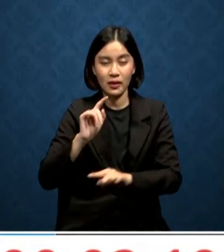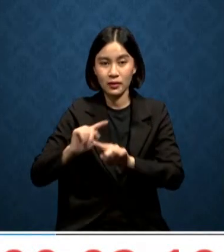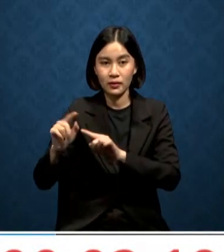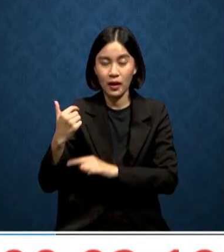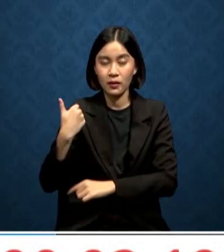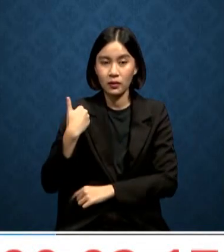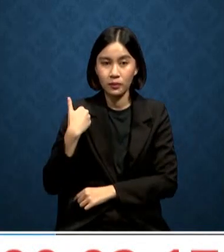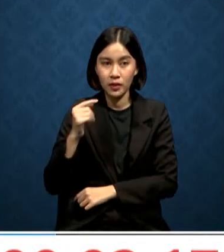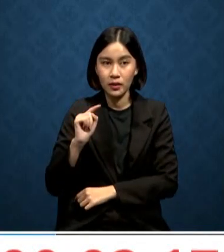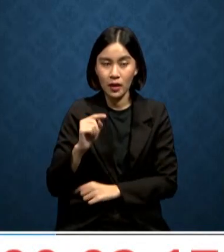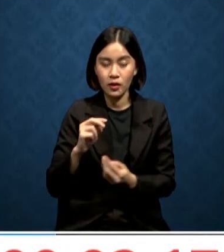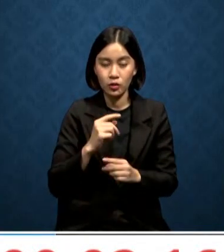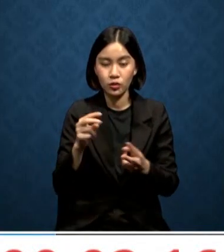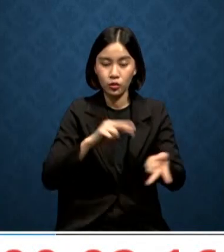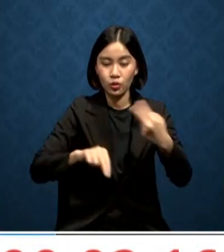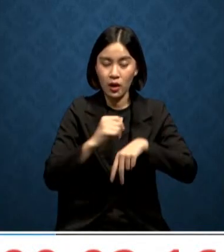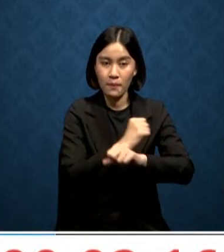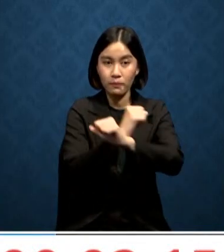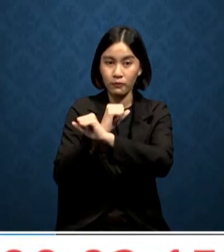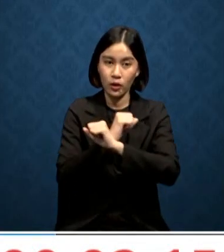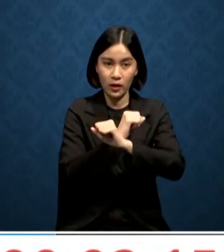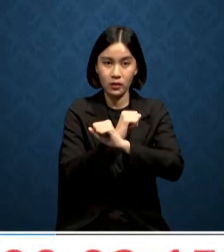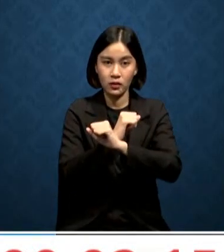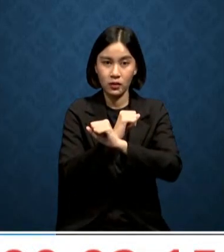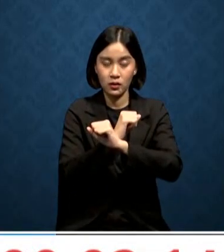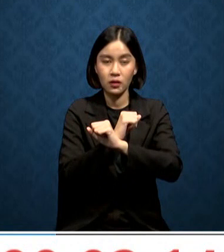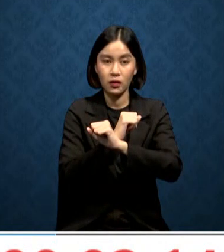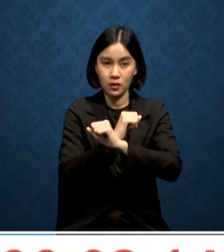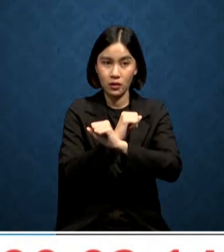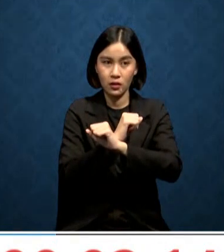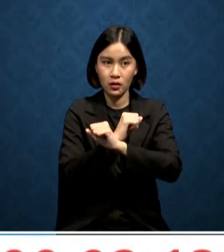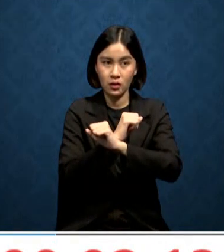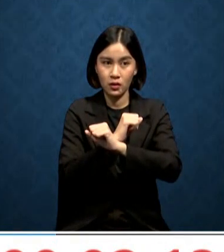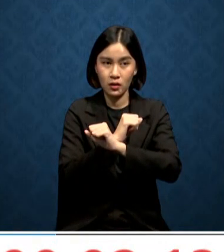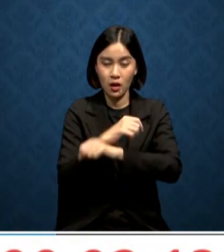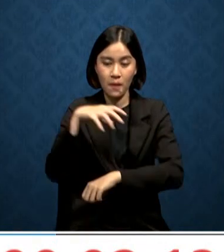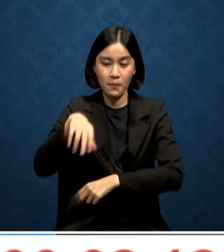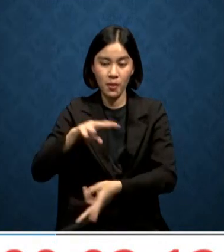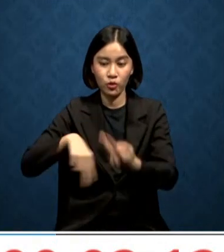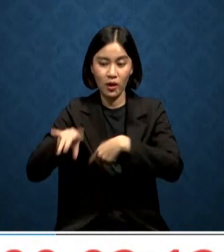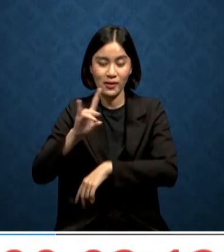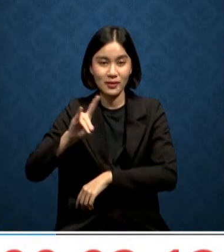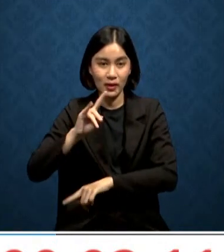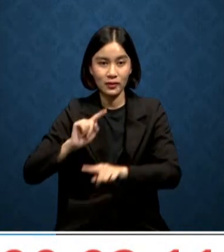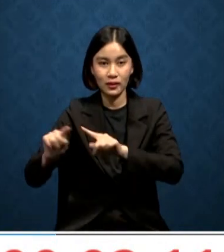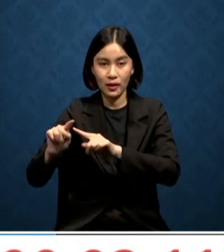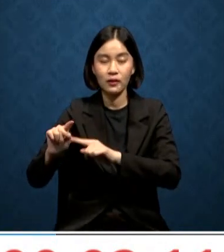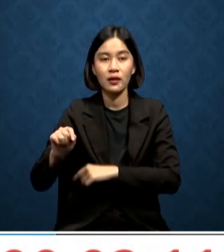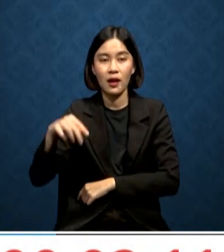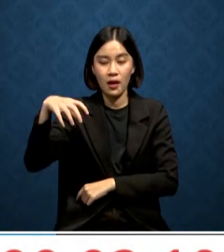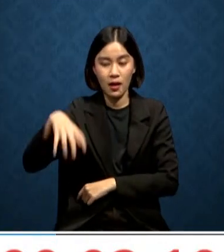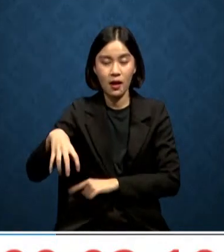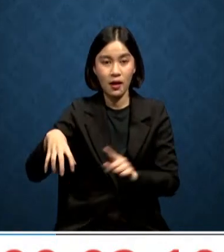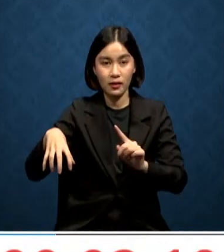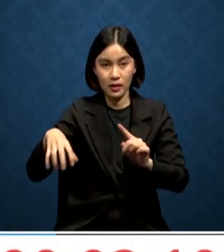ยพิทักษ์อุทยานแห่งชาติและเขตรักษาพันธุ์สัตว์ป่าก็เป็นหน่วยงานหนึ่ง